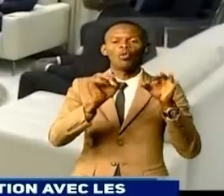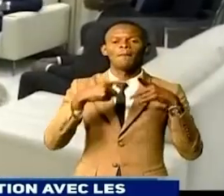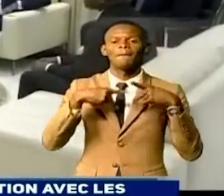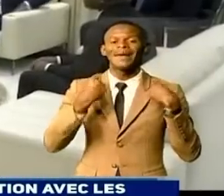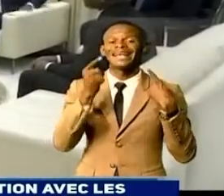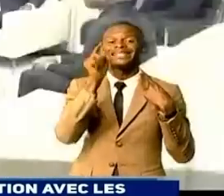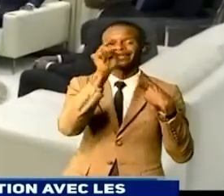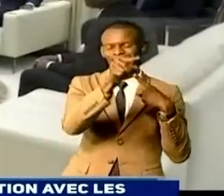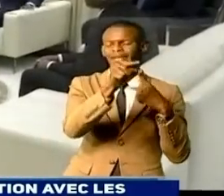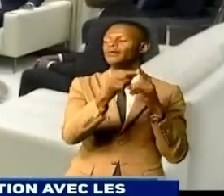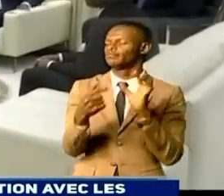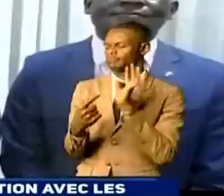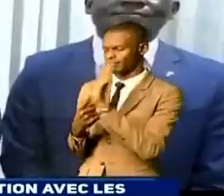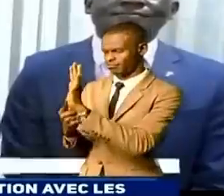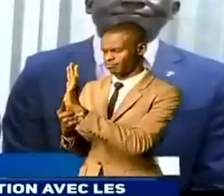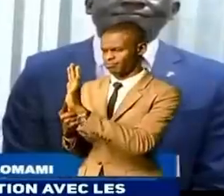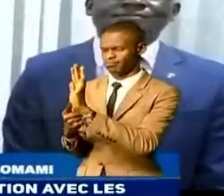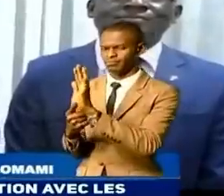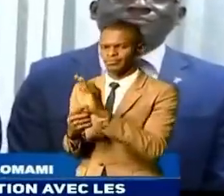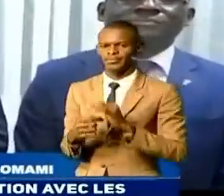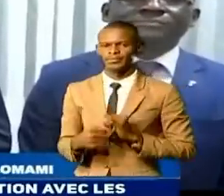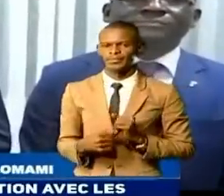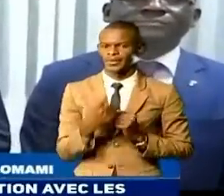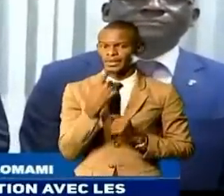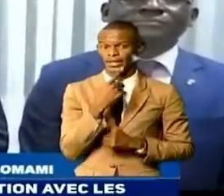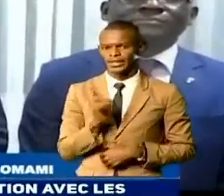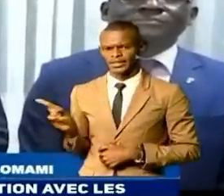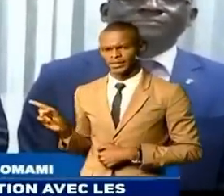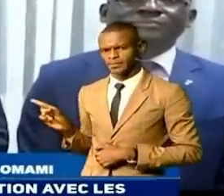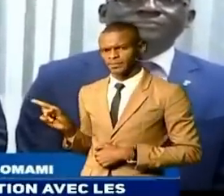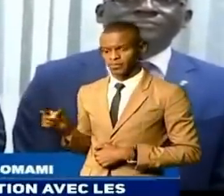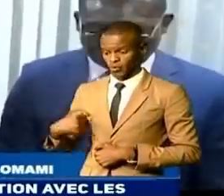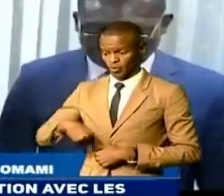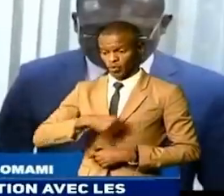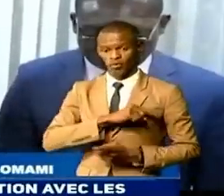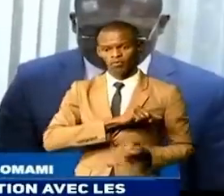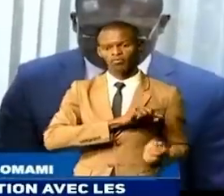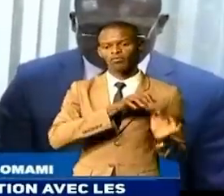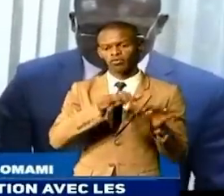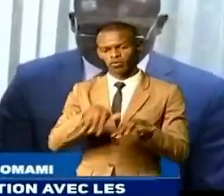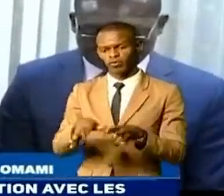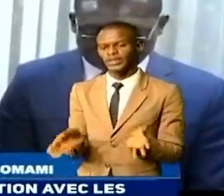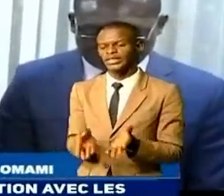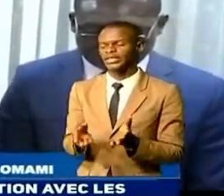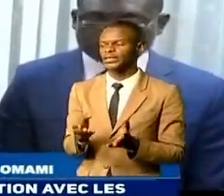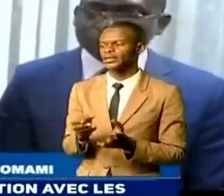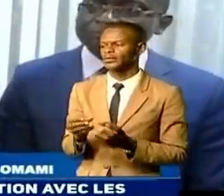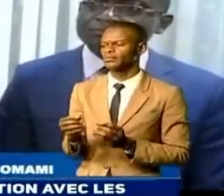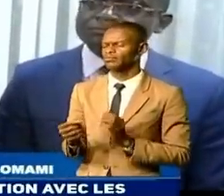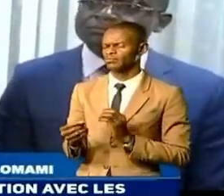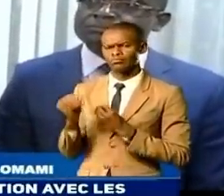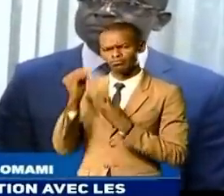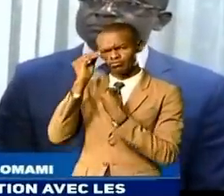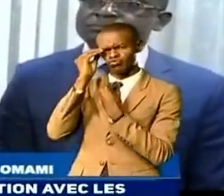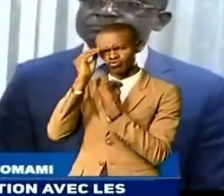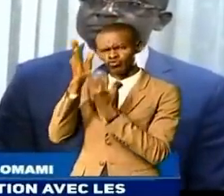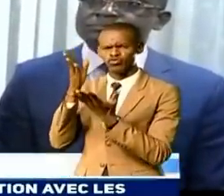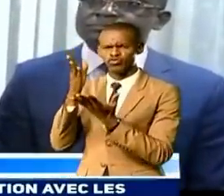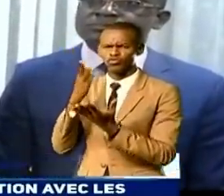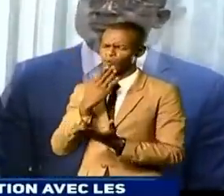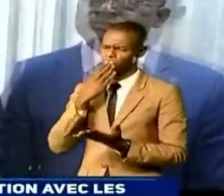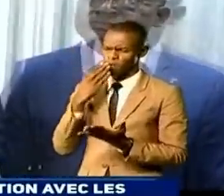porter officiellement au Premier ministre la bonne nouvelle. Ce diocèse a pour siège